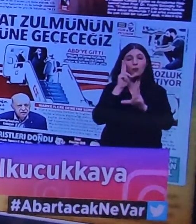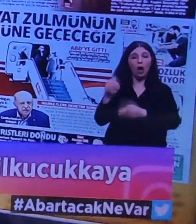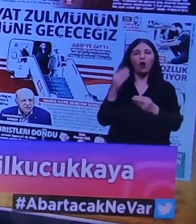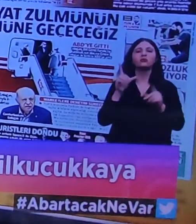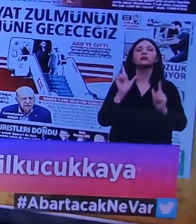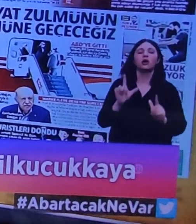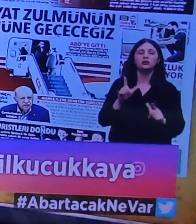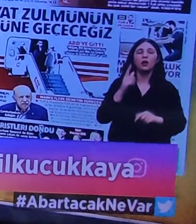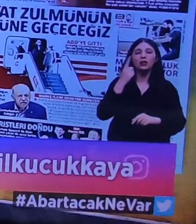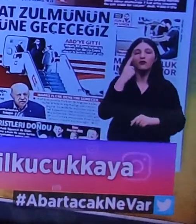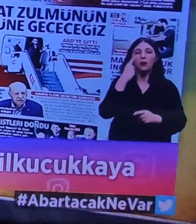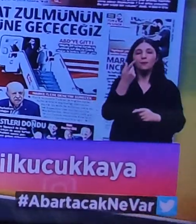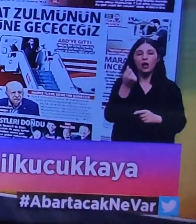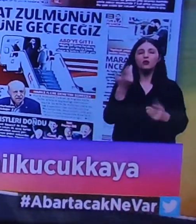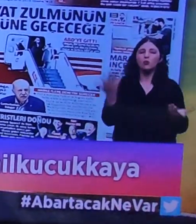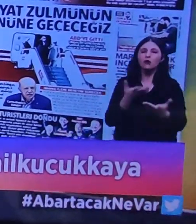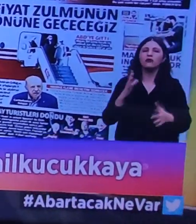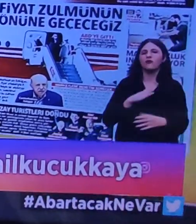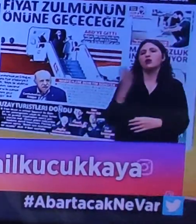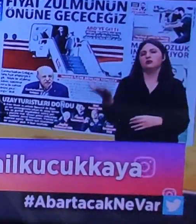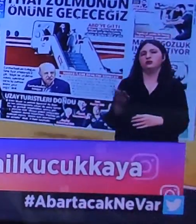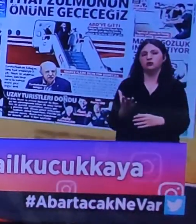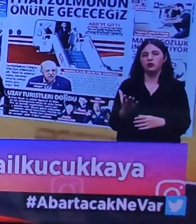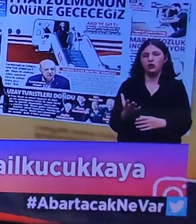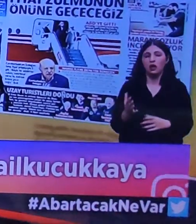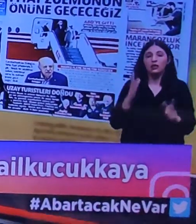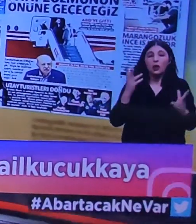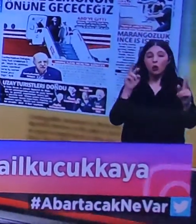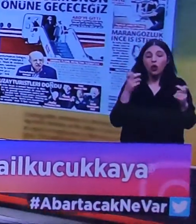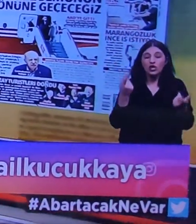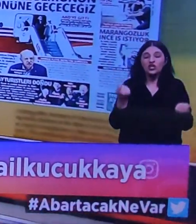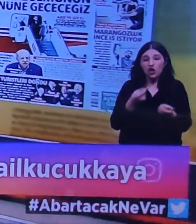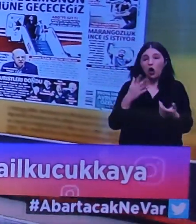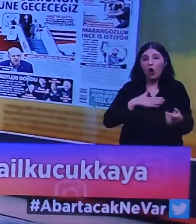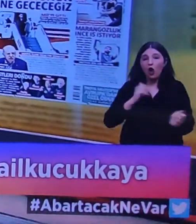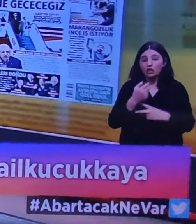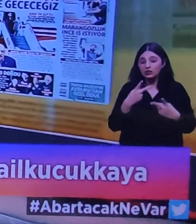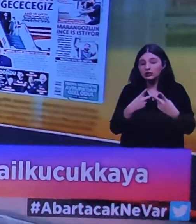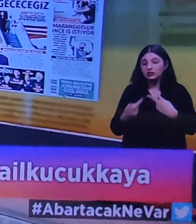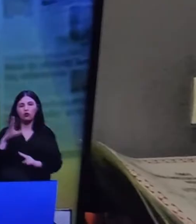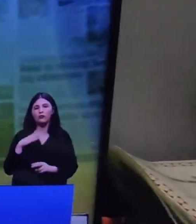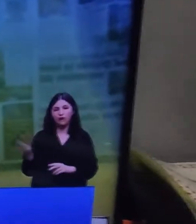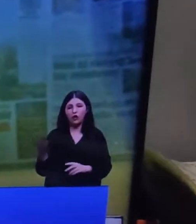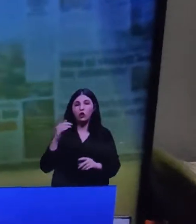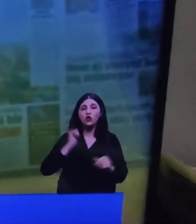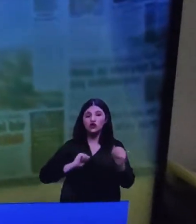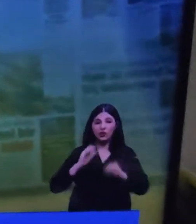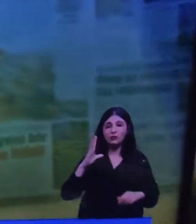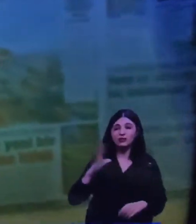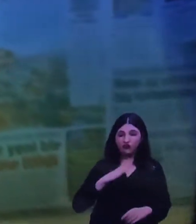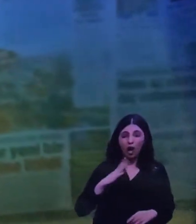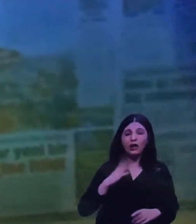barınabilmeliler. Devletimizin parası pulu vardır. Mesele ki iş öncelikler sıralamasındadır. Üniversitemiz